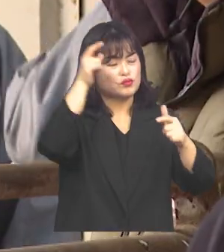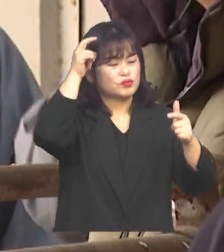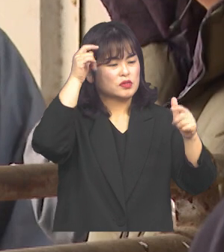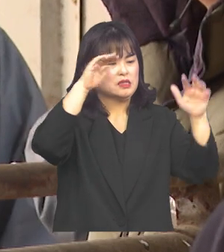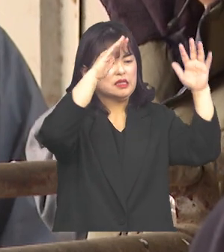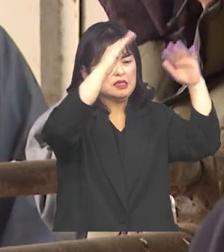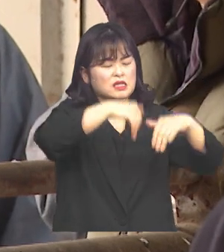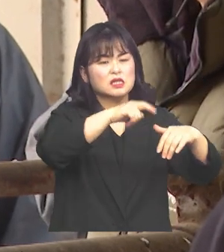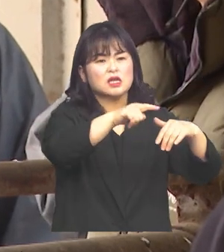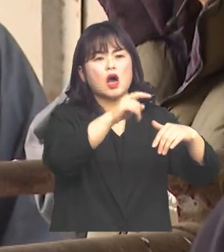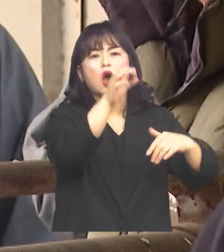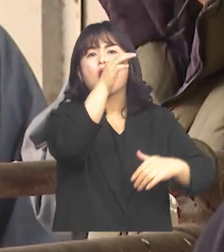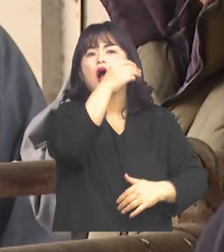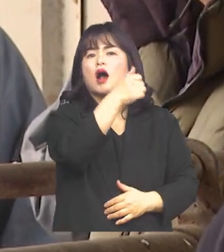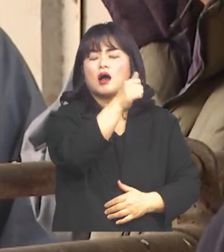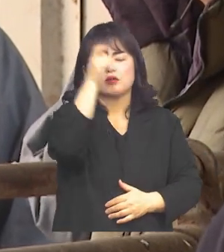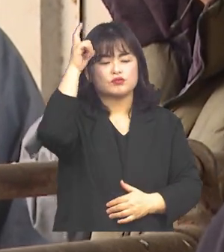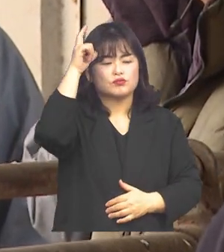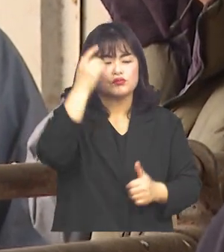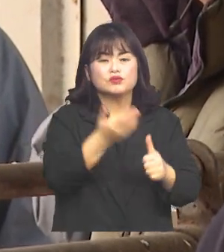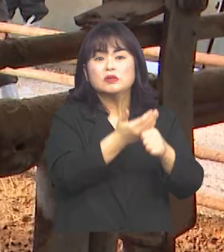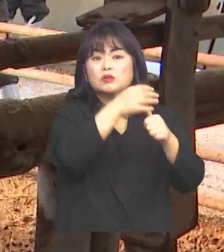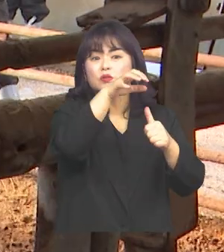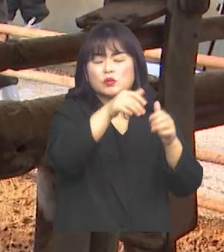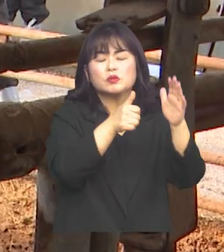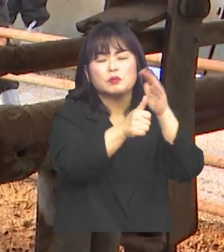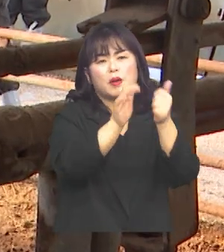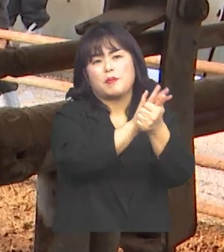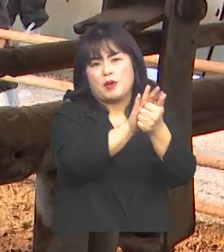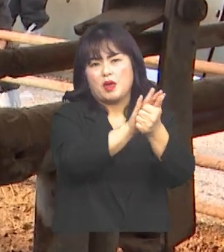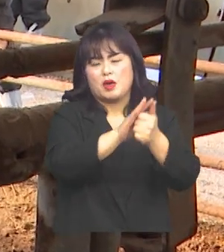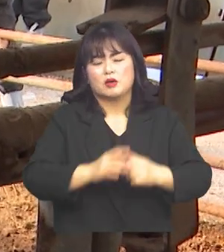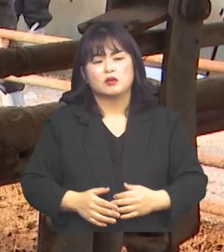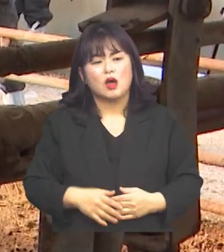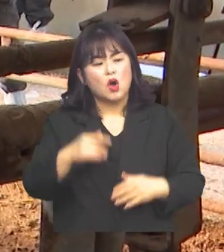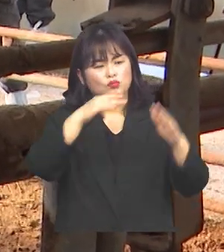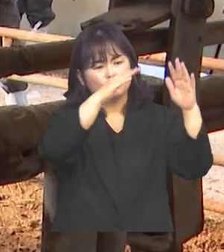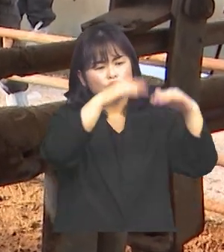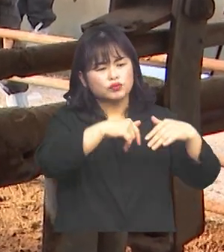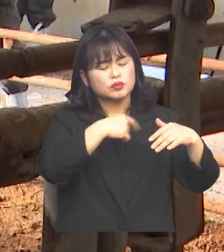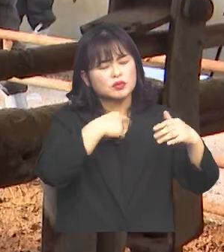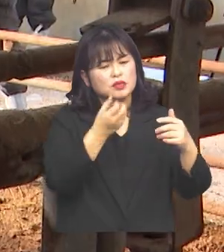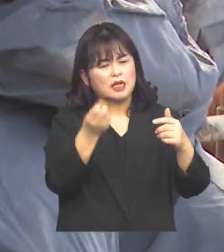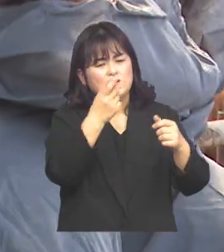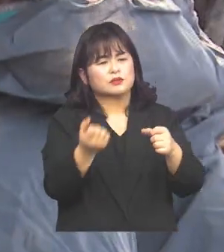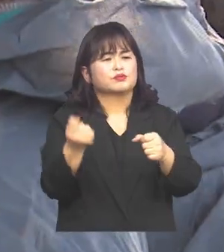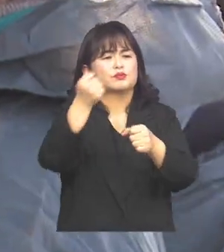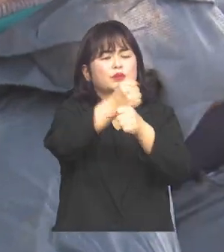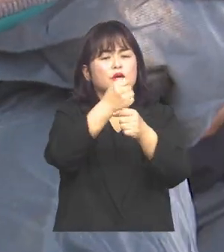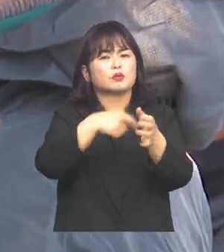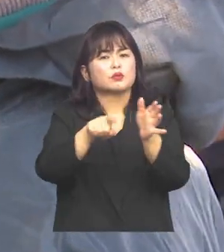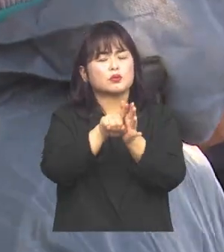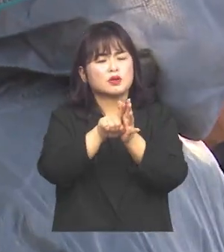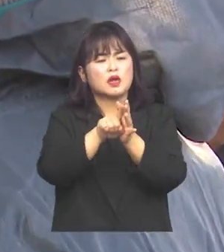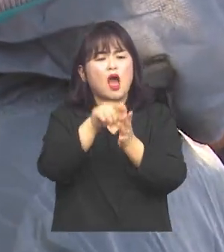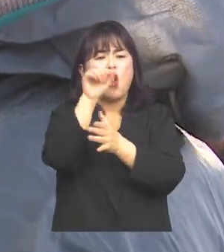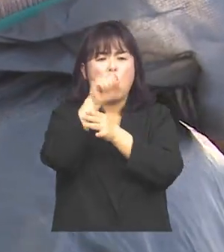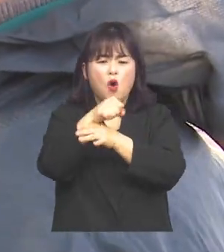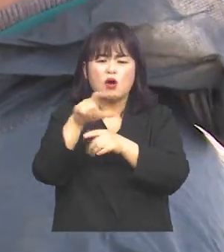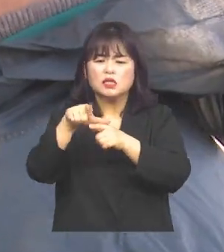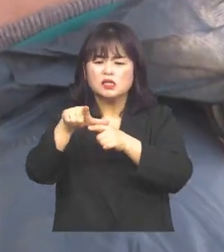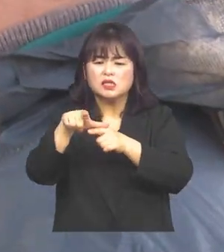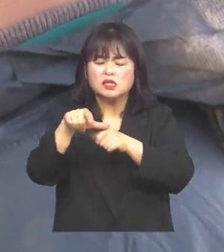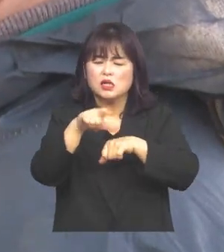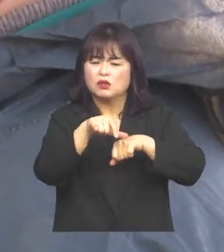내려앉은 백안면 근삼리의 한우 사육 농가를 방문했습니다. 농장주는 무너진 축사를 철거하고 신축하려면 인허가